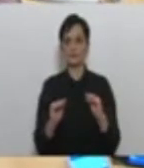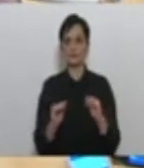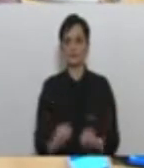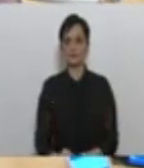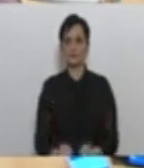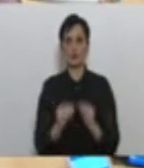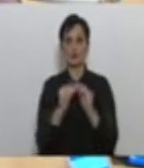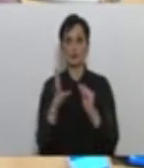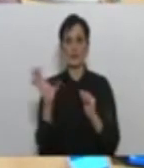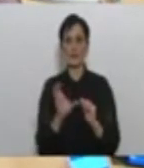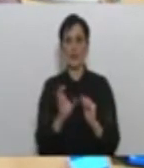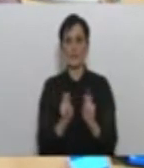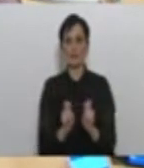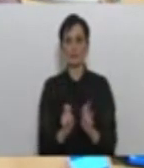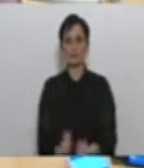15